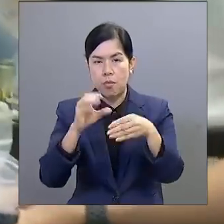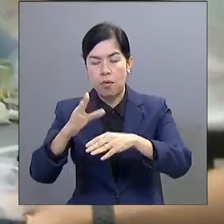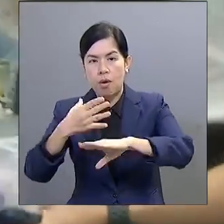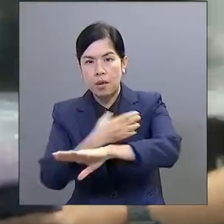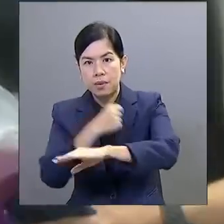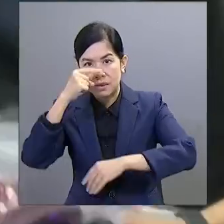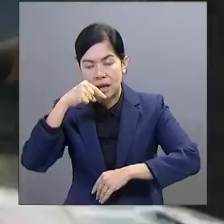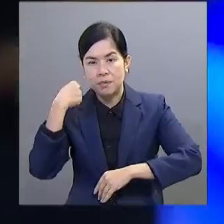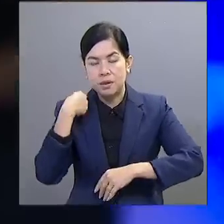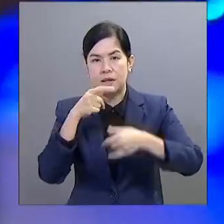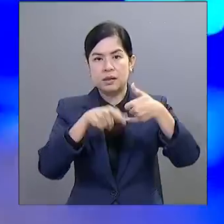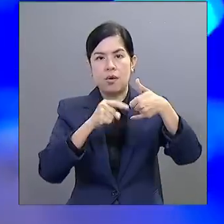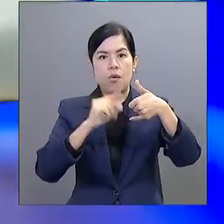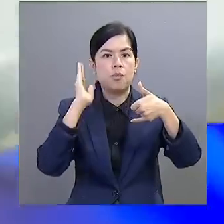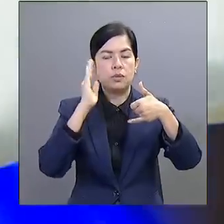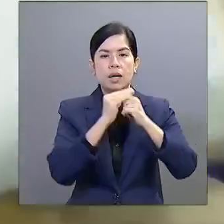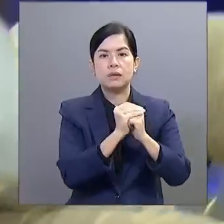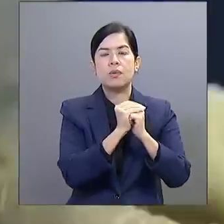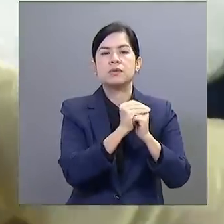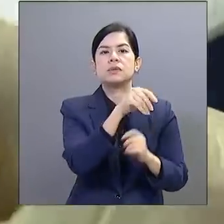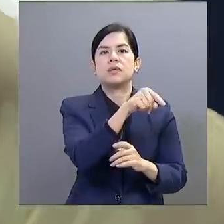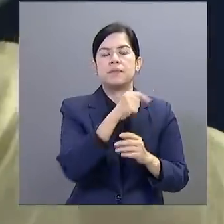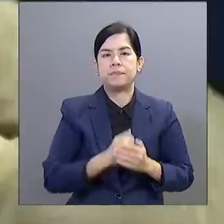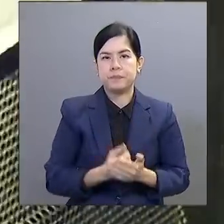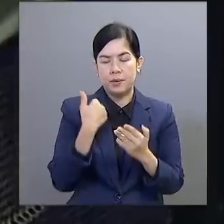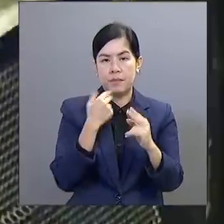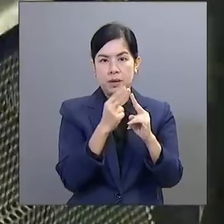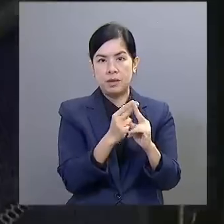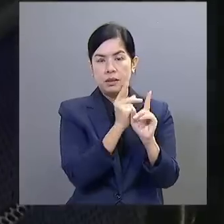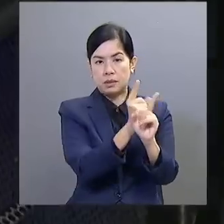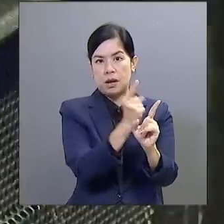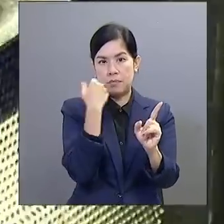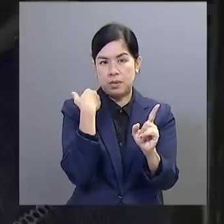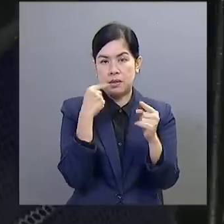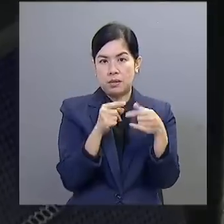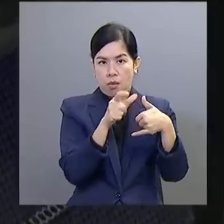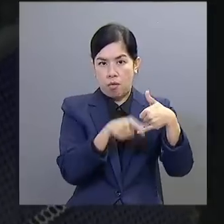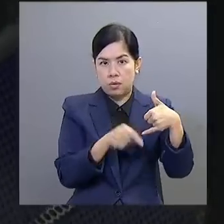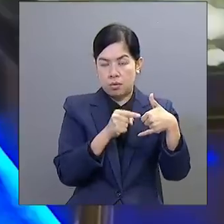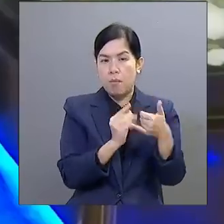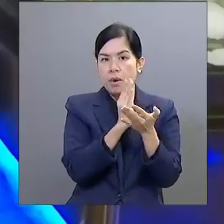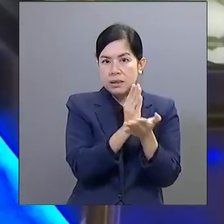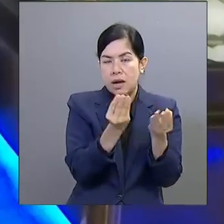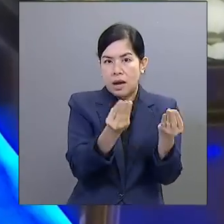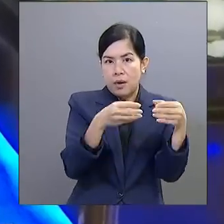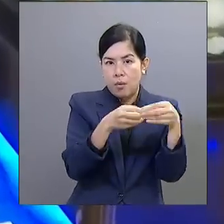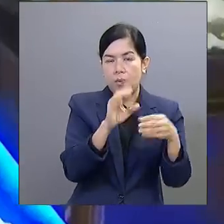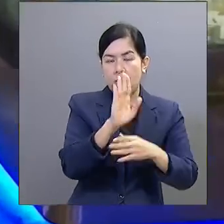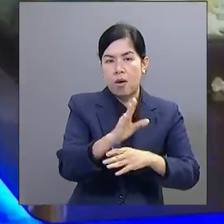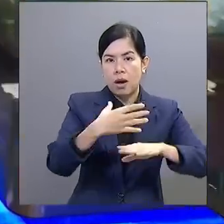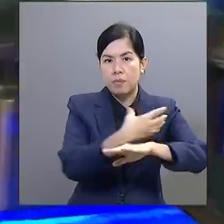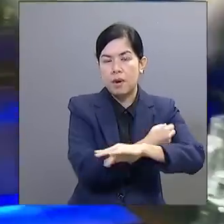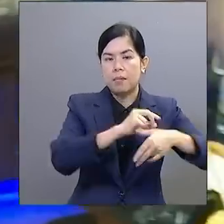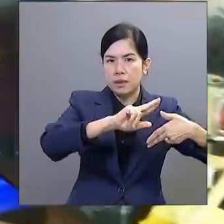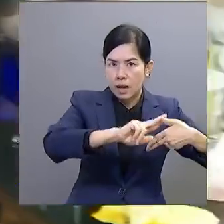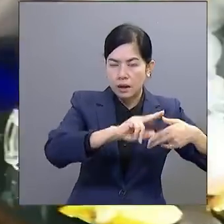บว่านายชยนัทกรฉายานันท์มีชื่อตรงกับรายชื่อผู้บริจาคเงินให้กับพรรคพลังประชารัฐเมื่อวันที่5